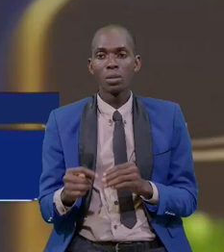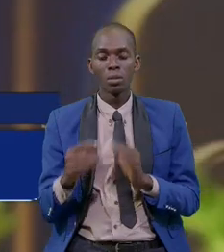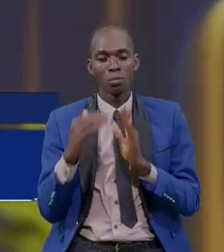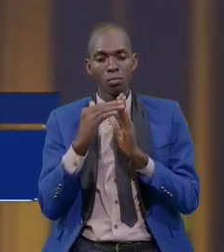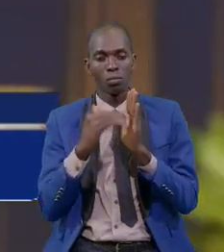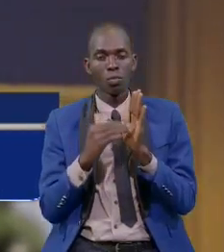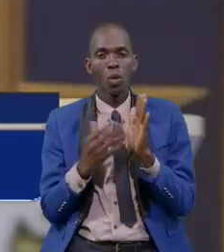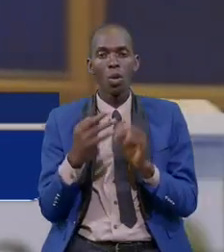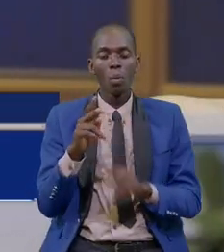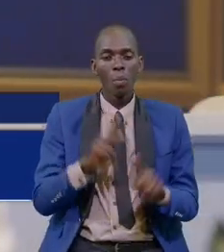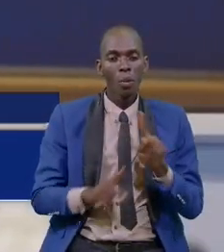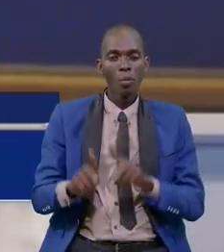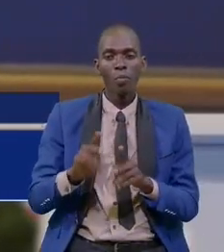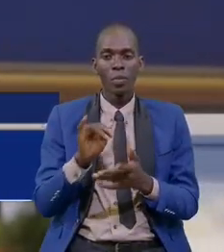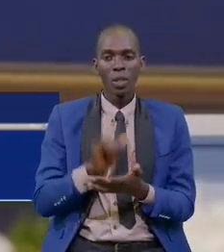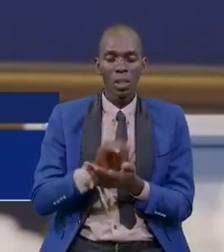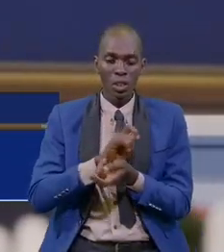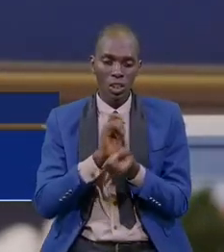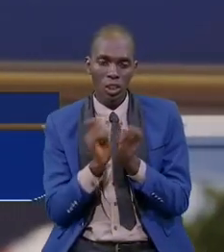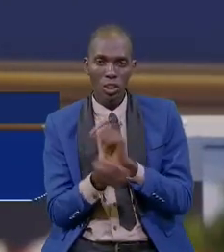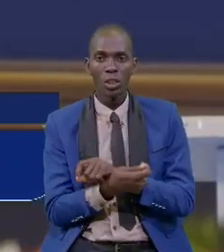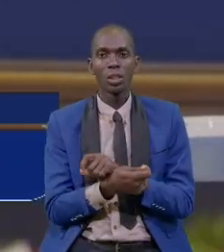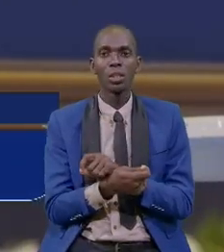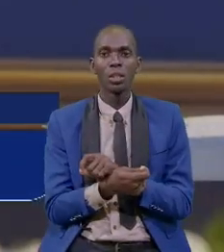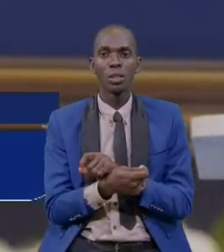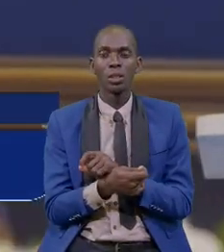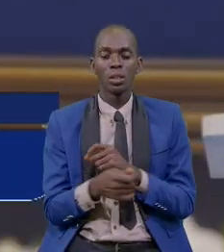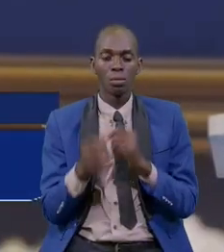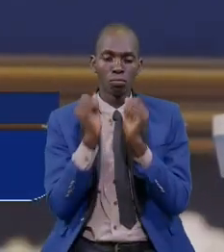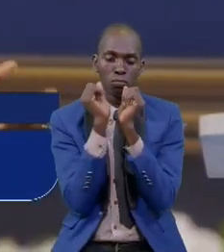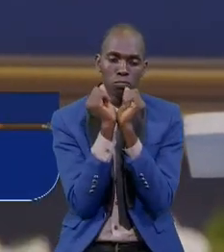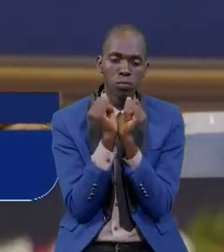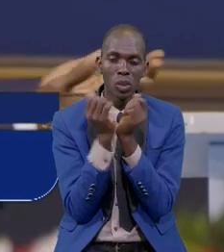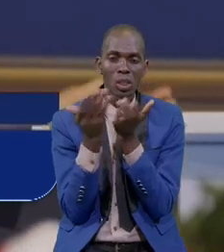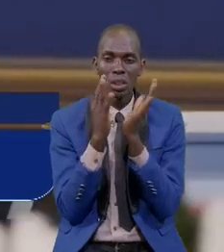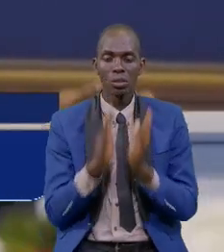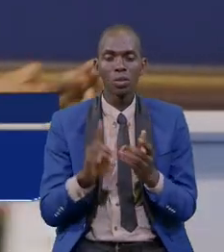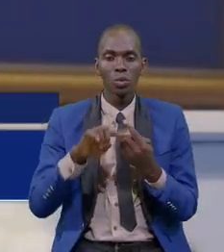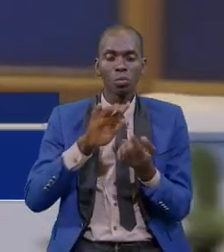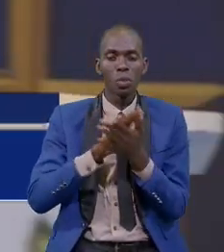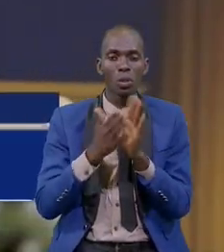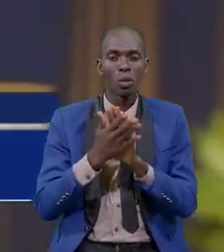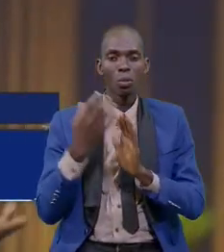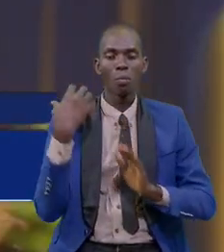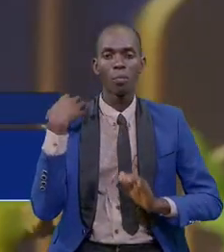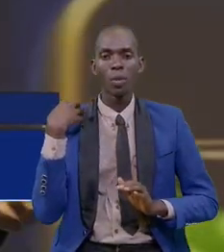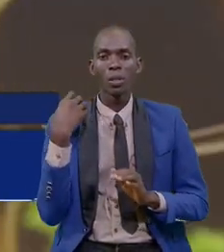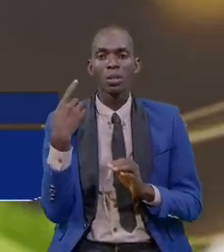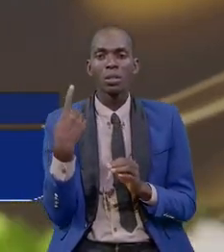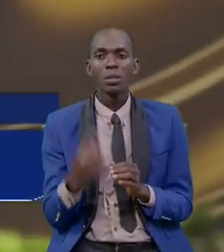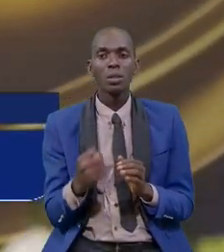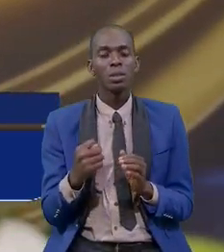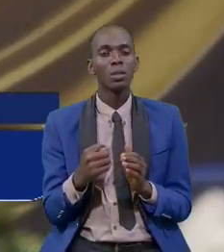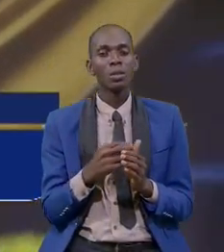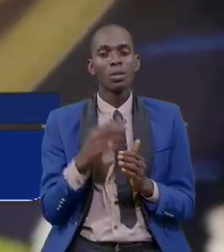améliorer le monde, lorsqu'on va faire l'appel, la ligne de ceux-là qui ont tout fait pour maîtriser le monde, l'appel de ceux-là,